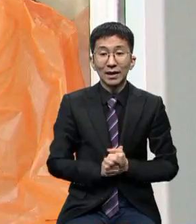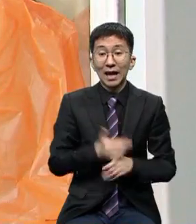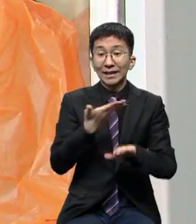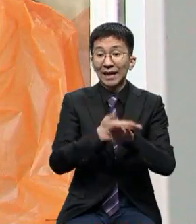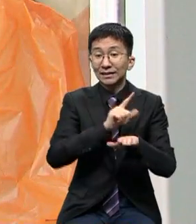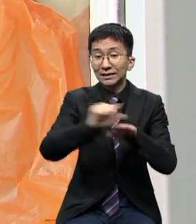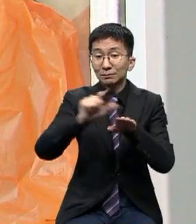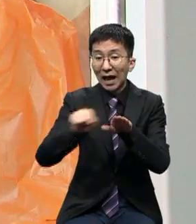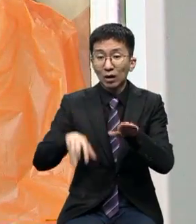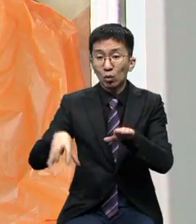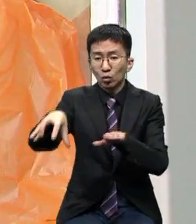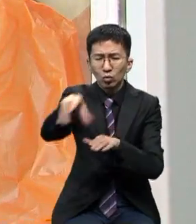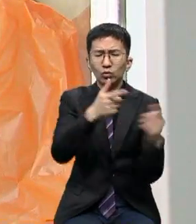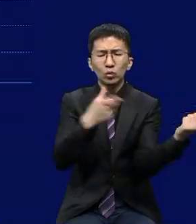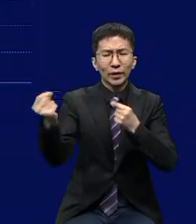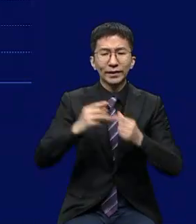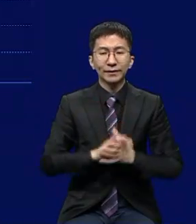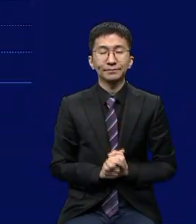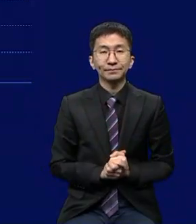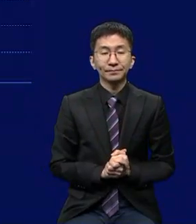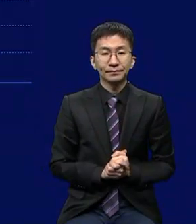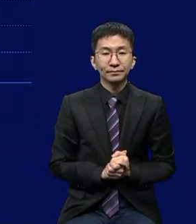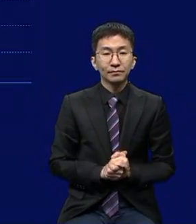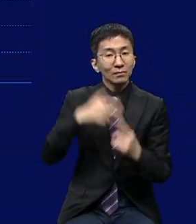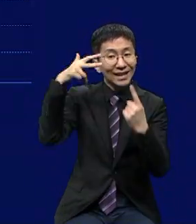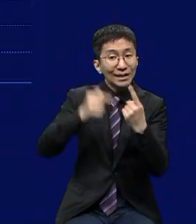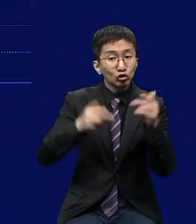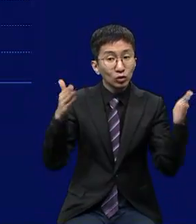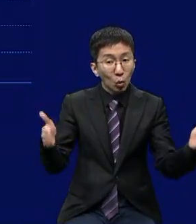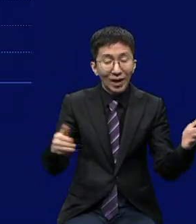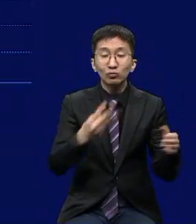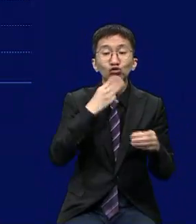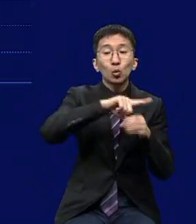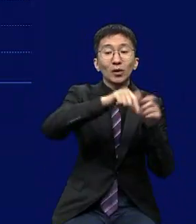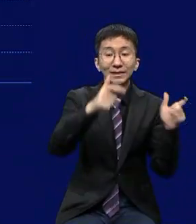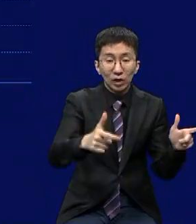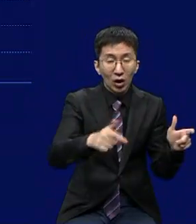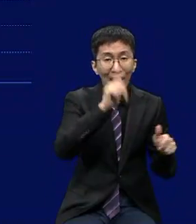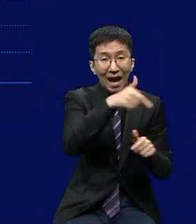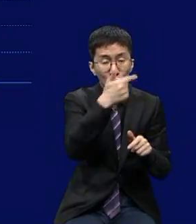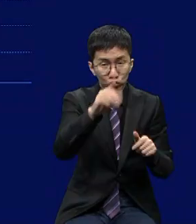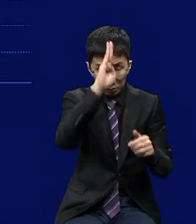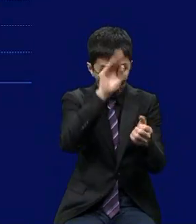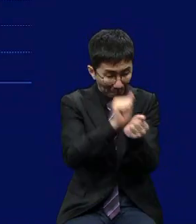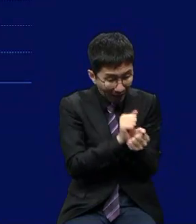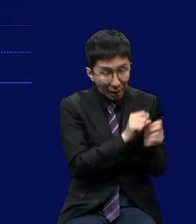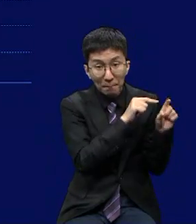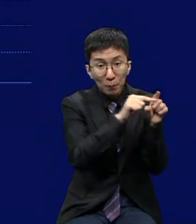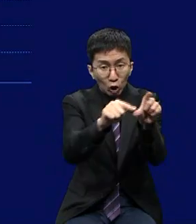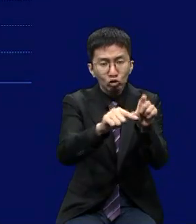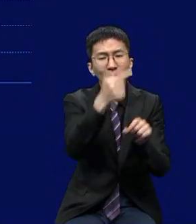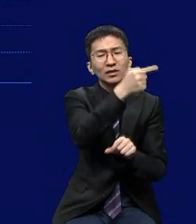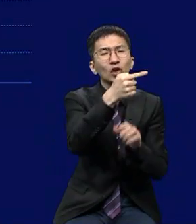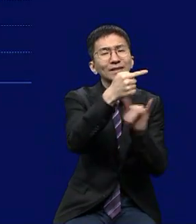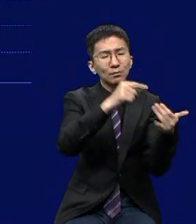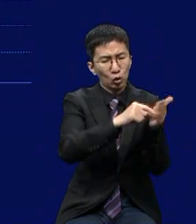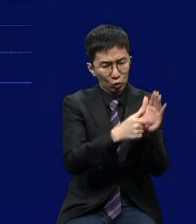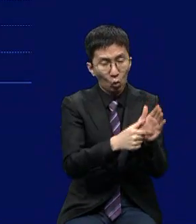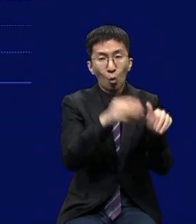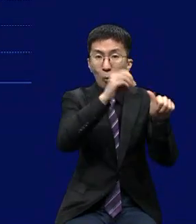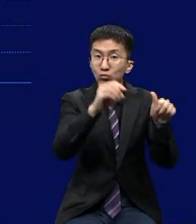비수도권 지역 상황도 비슷합니다. 지난 한 주 수도권에서 하루 평균 확진자가 1,000명으로 5% 정도